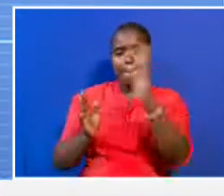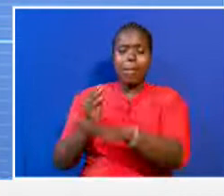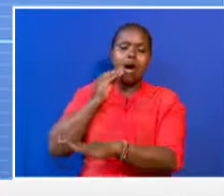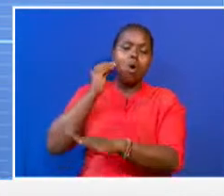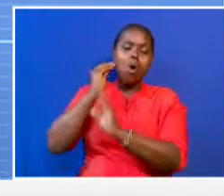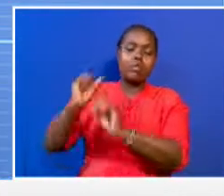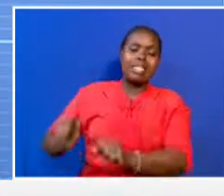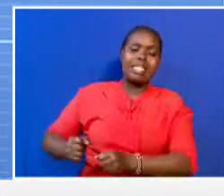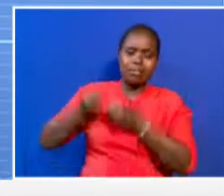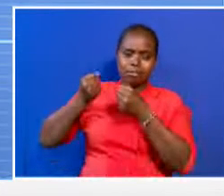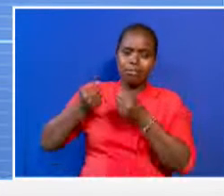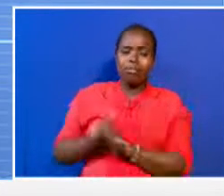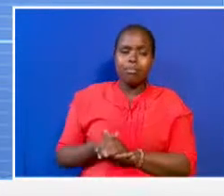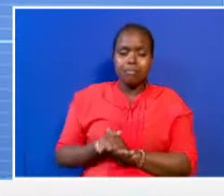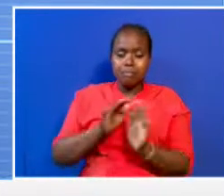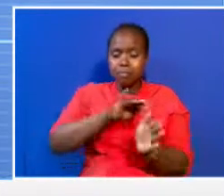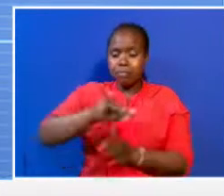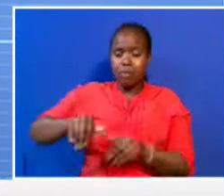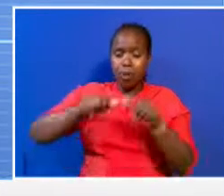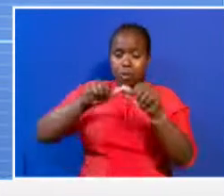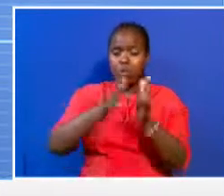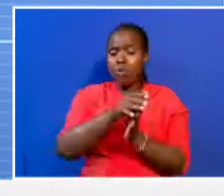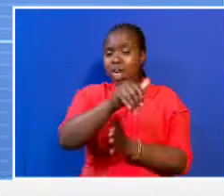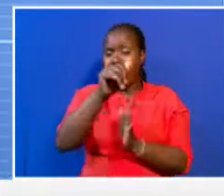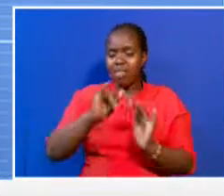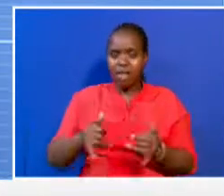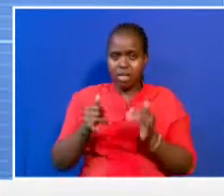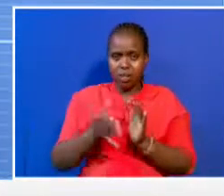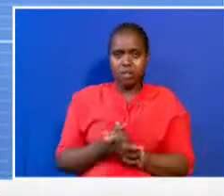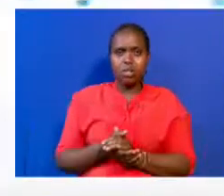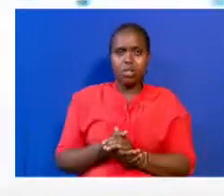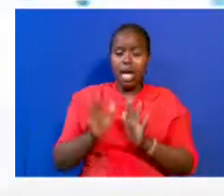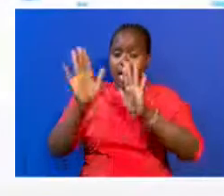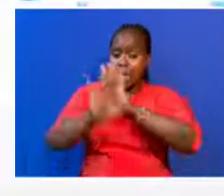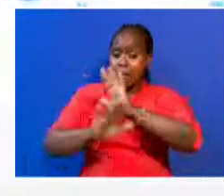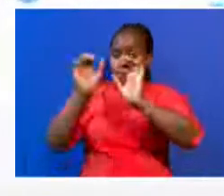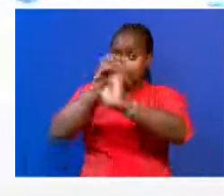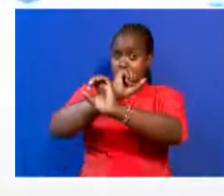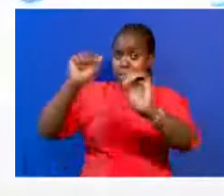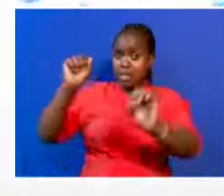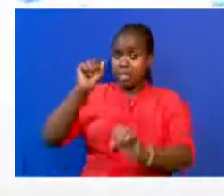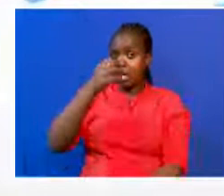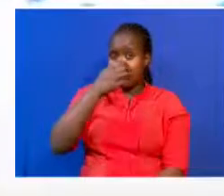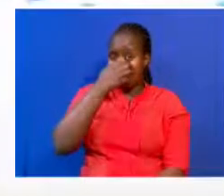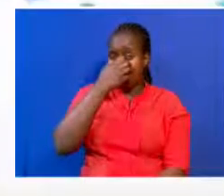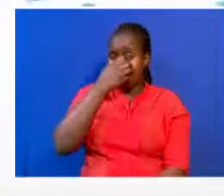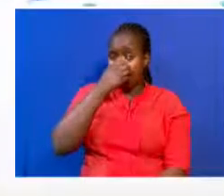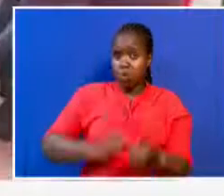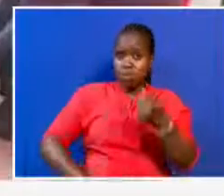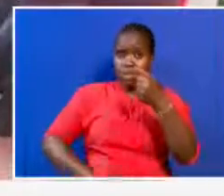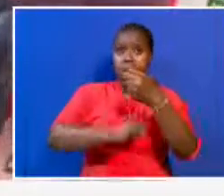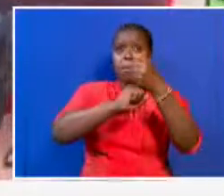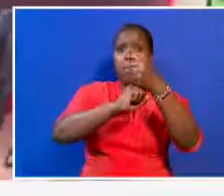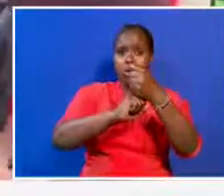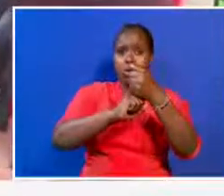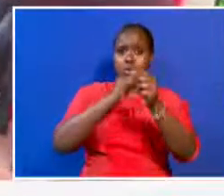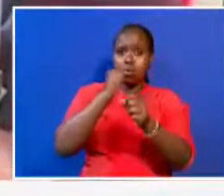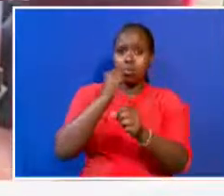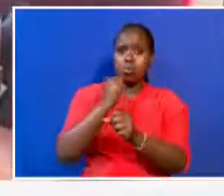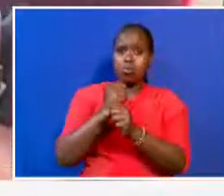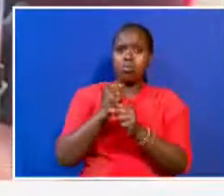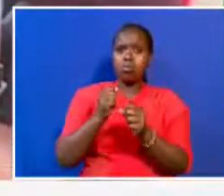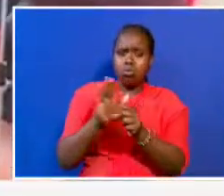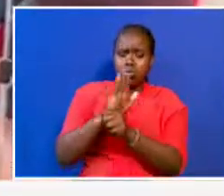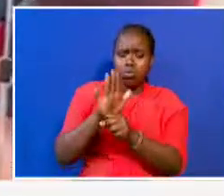nyumbani salama salmini. Tusonge mbele kwenye taarifa nyingine, ambapo naibu wa rais William Ruto ameunga mkono pendekezo la kuhakiki